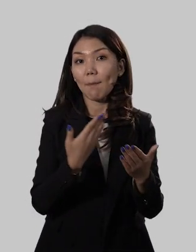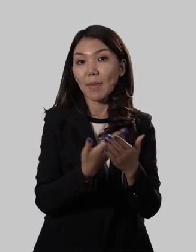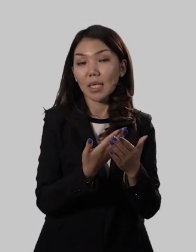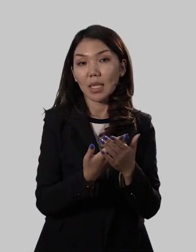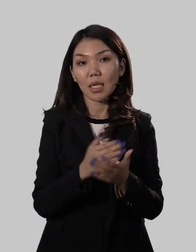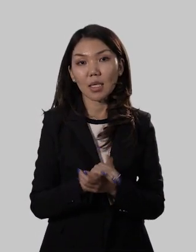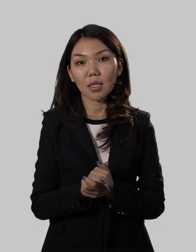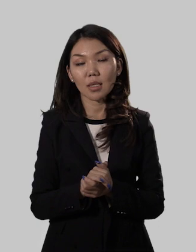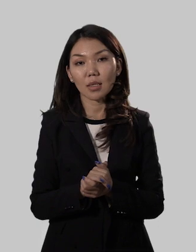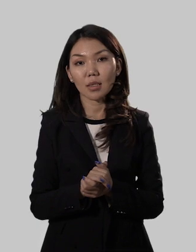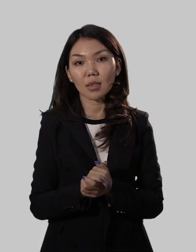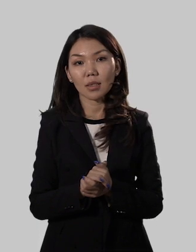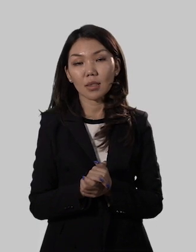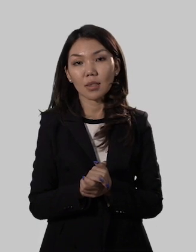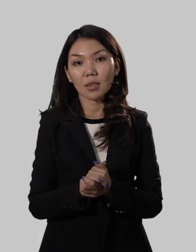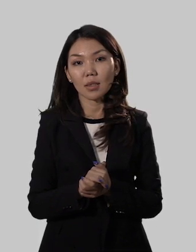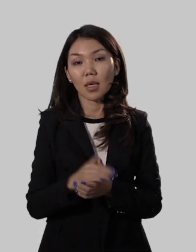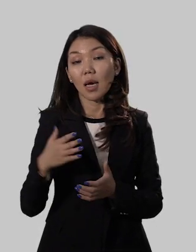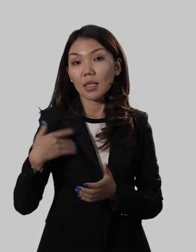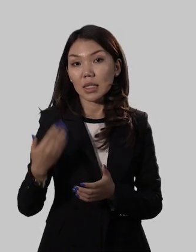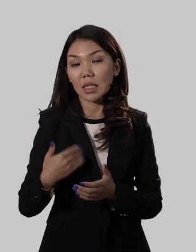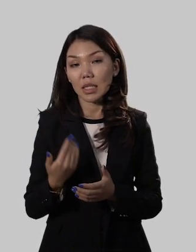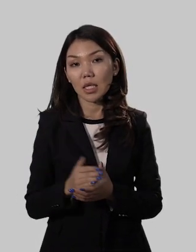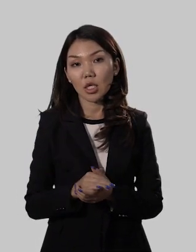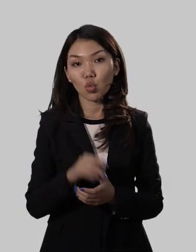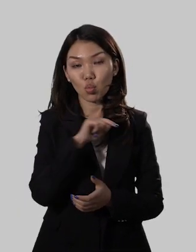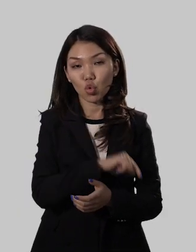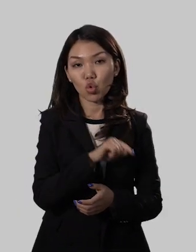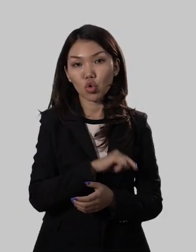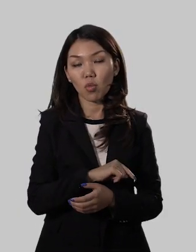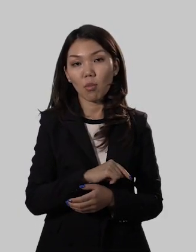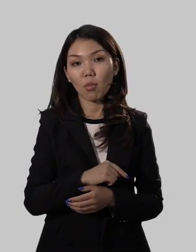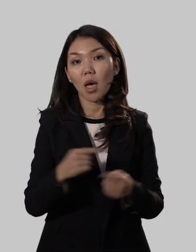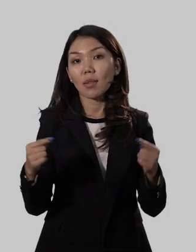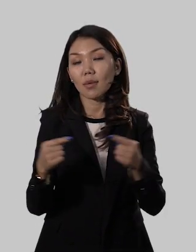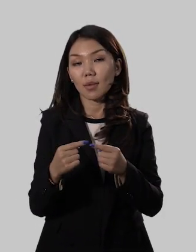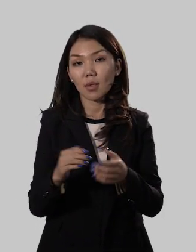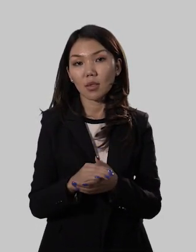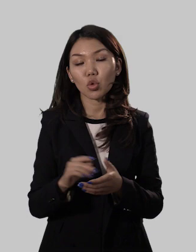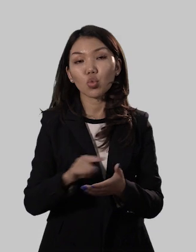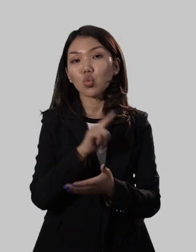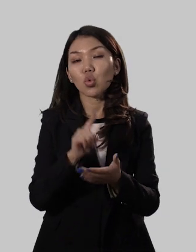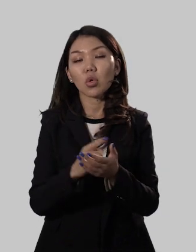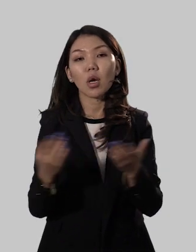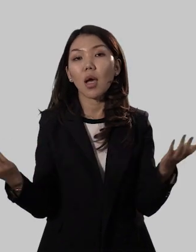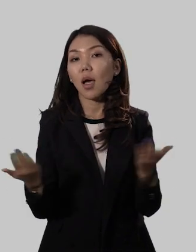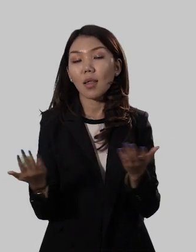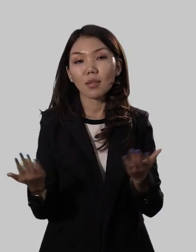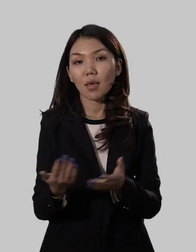белгилерин, касиеттерин мүнөздөп аныктайт. Суроолору: